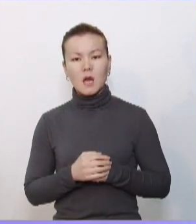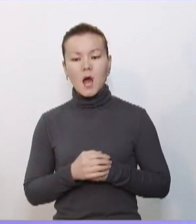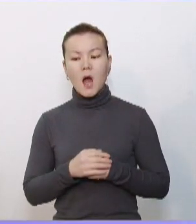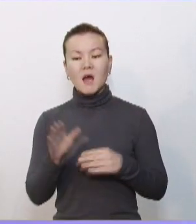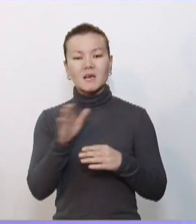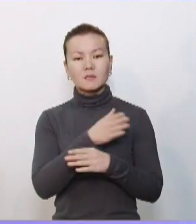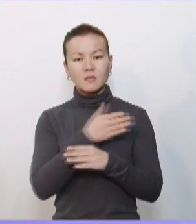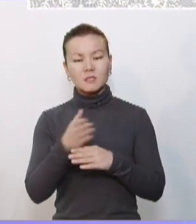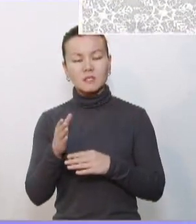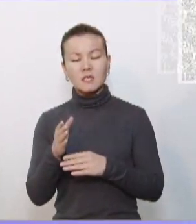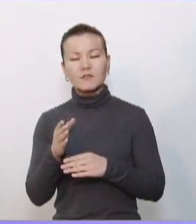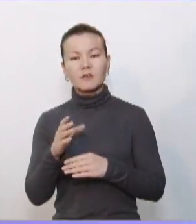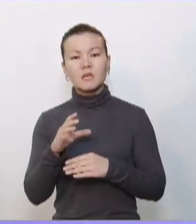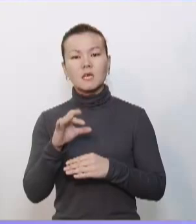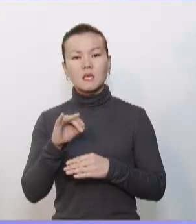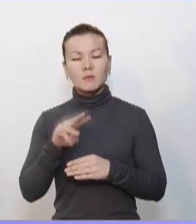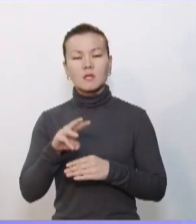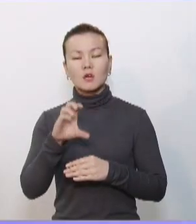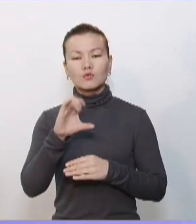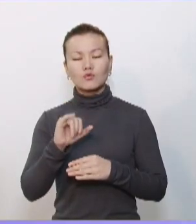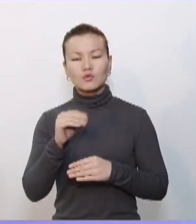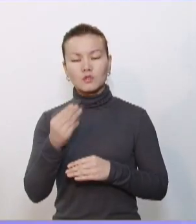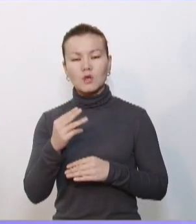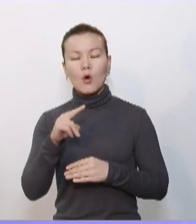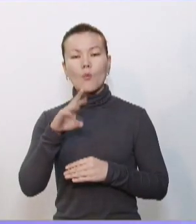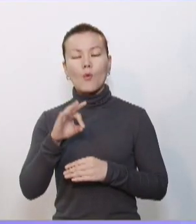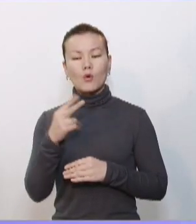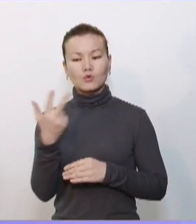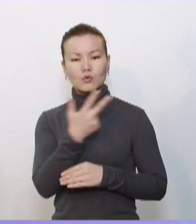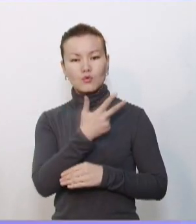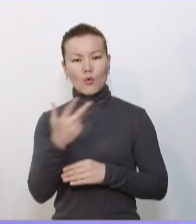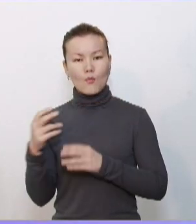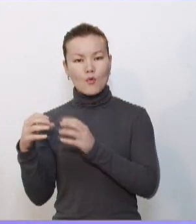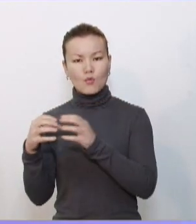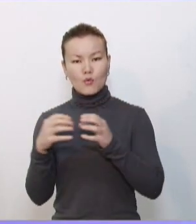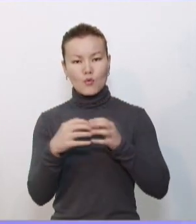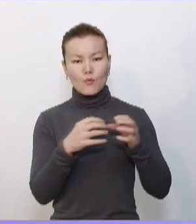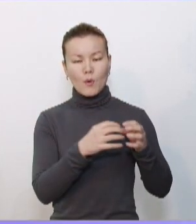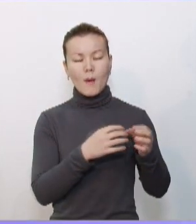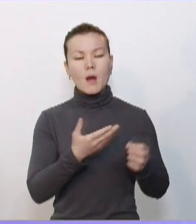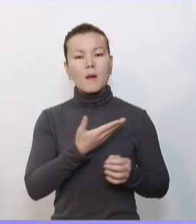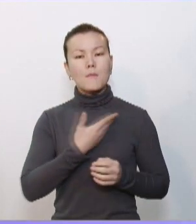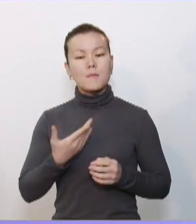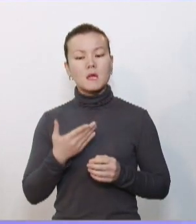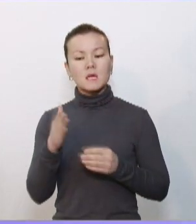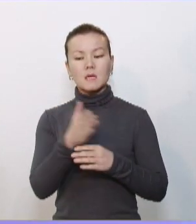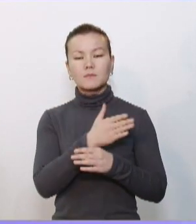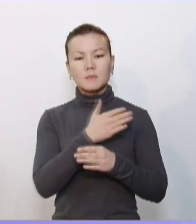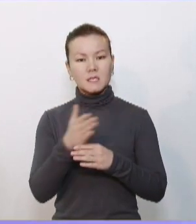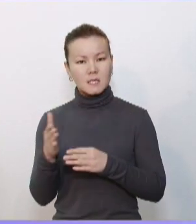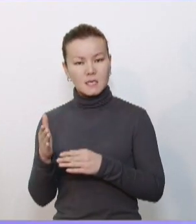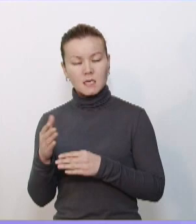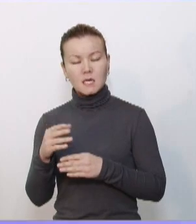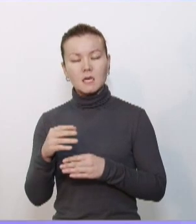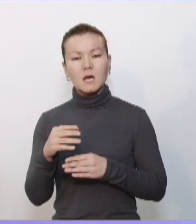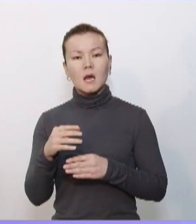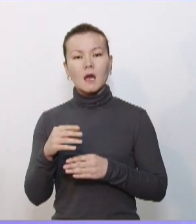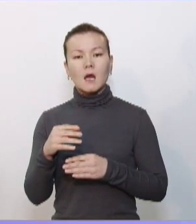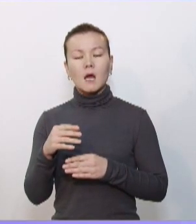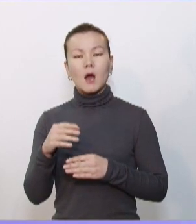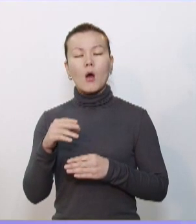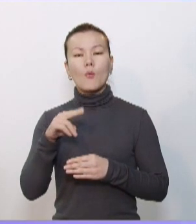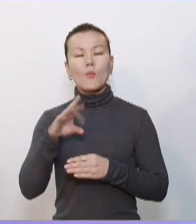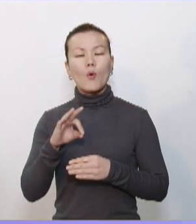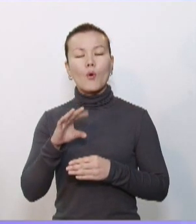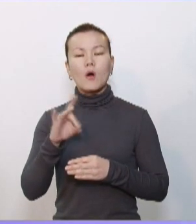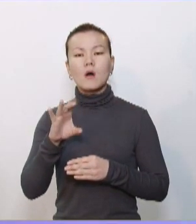Распределив имена существительные по трем группам, мы распределили их по родам.